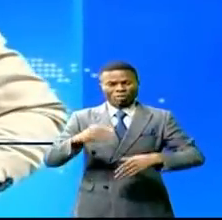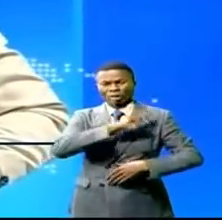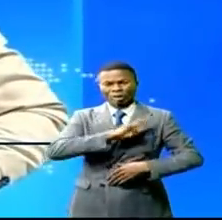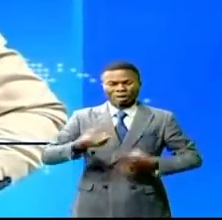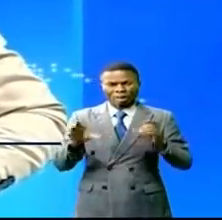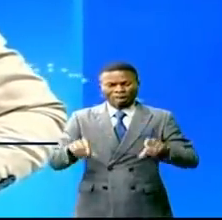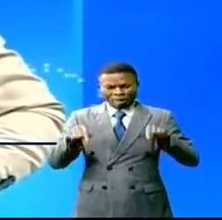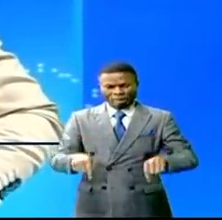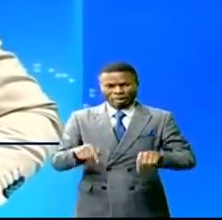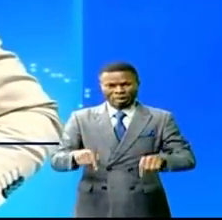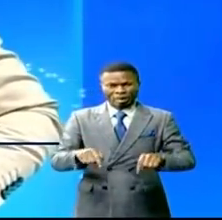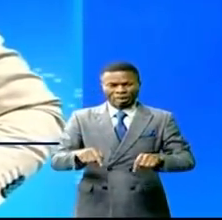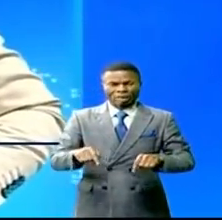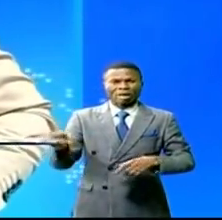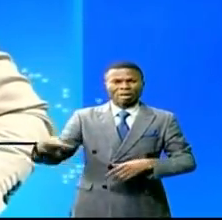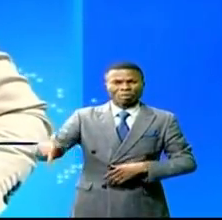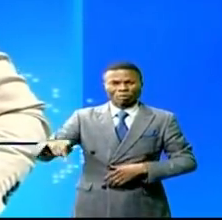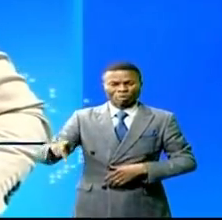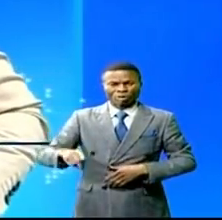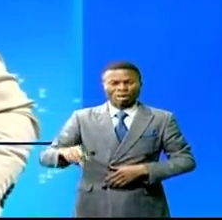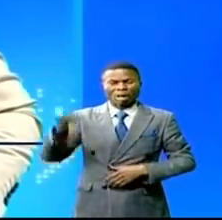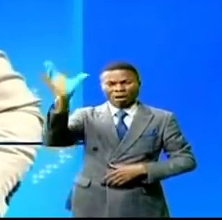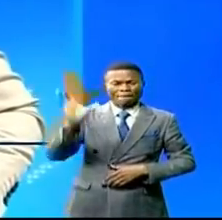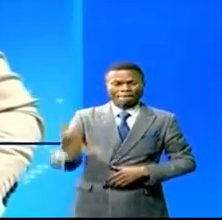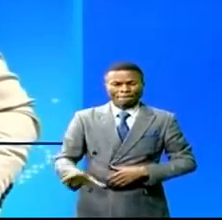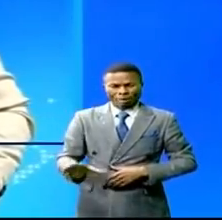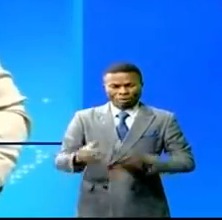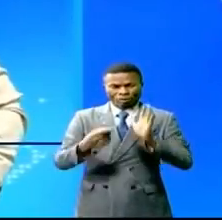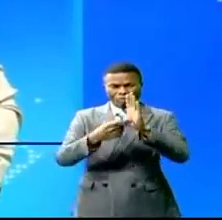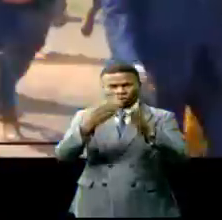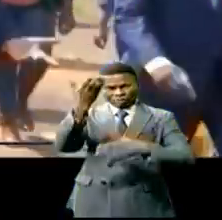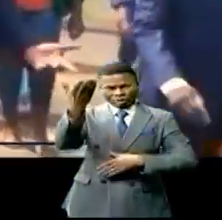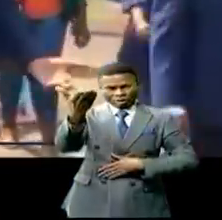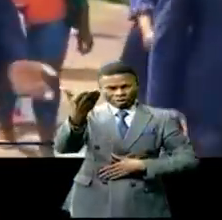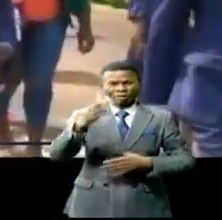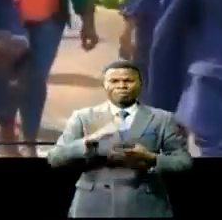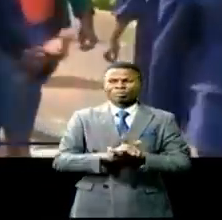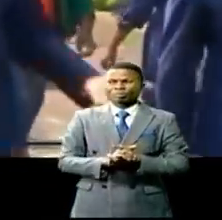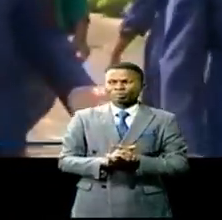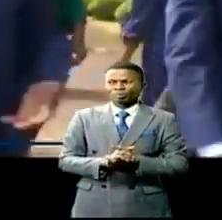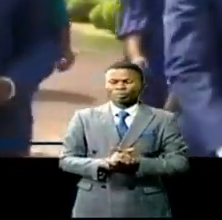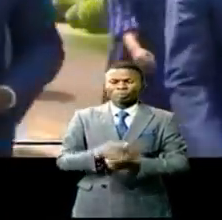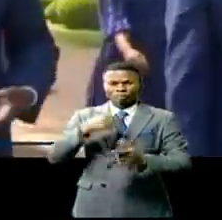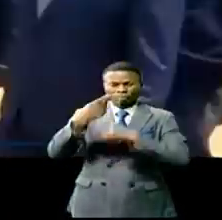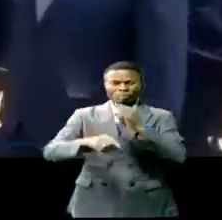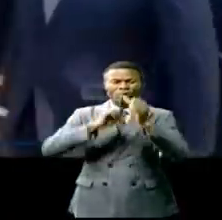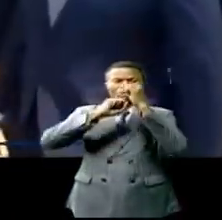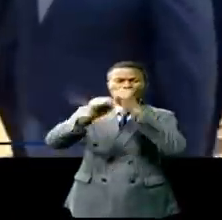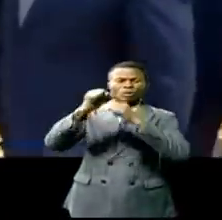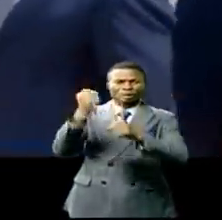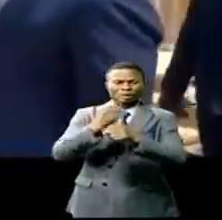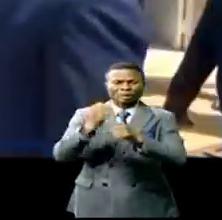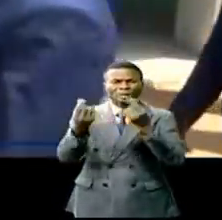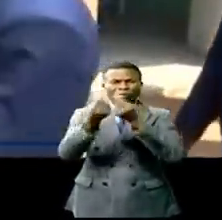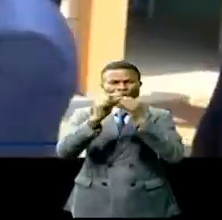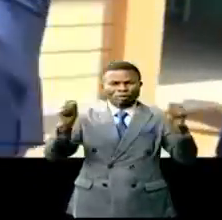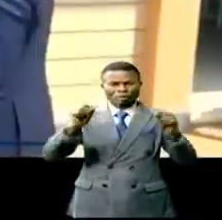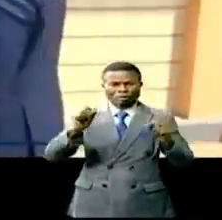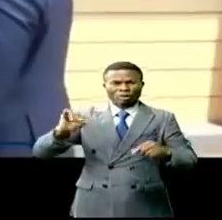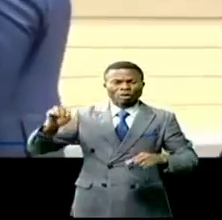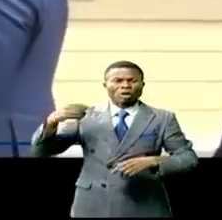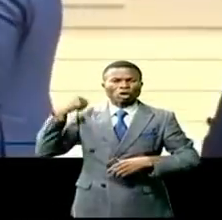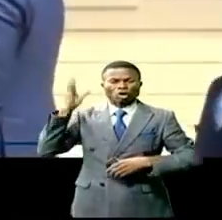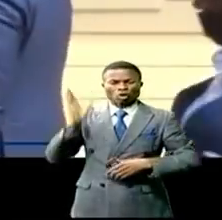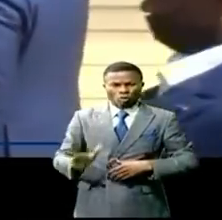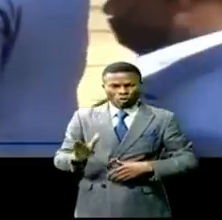précisément dans la province du congo centrale regardez en lançant cette campagne d'opération gratuite des caves ou la cat et vient